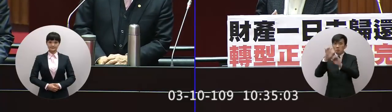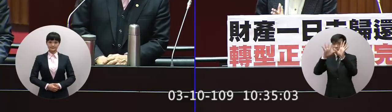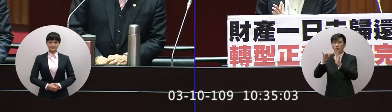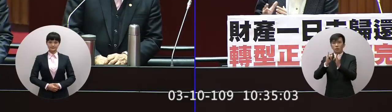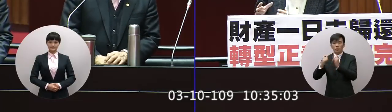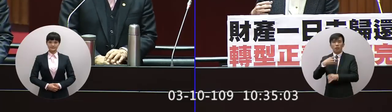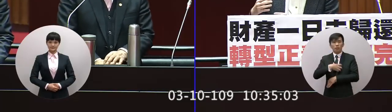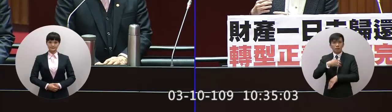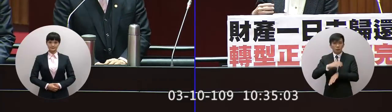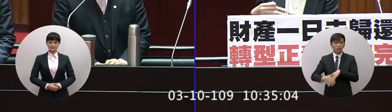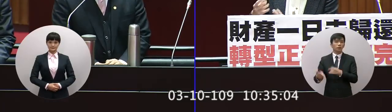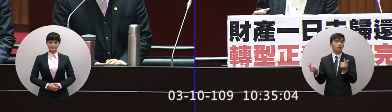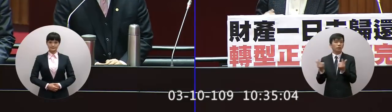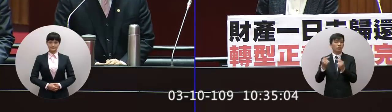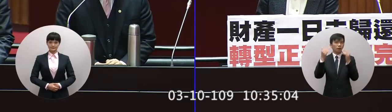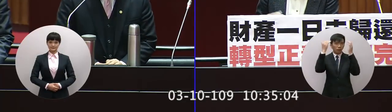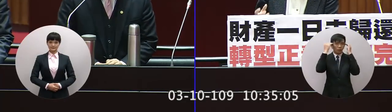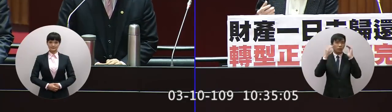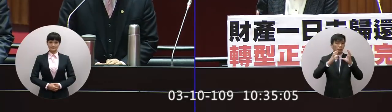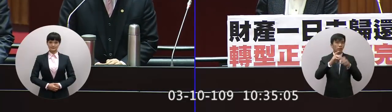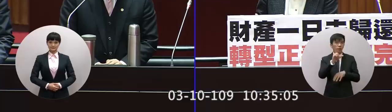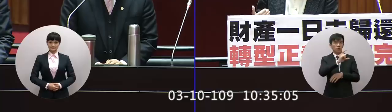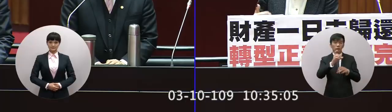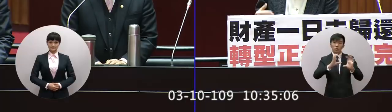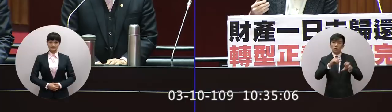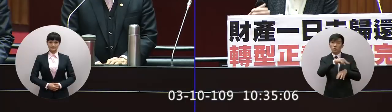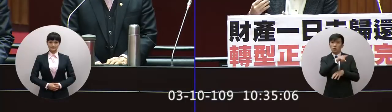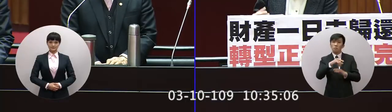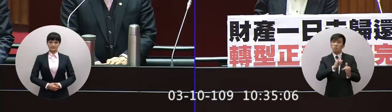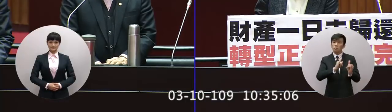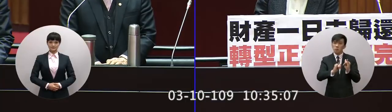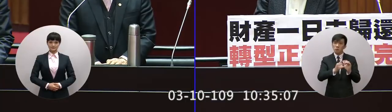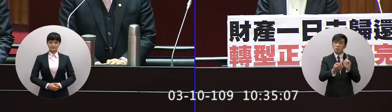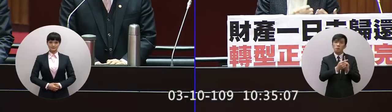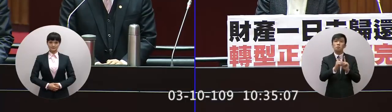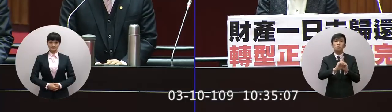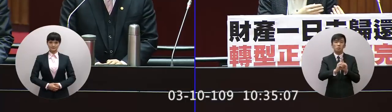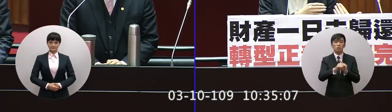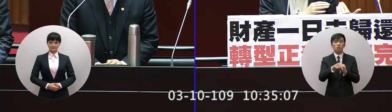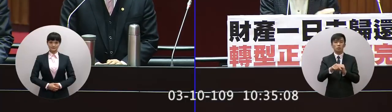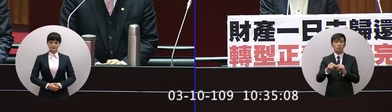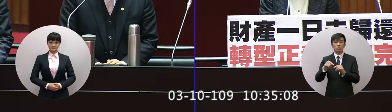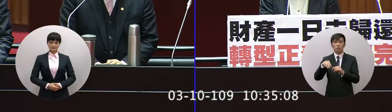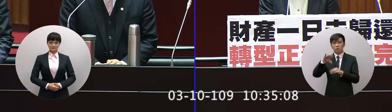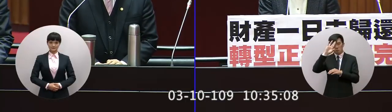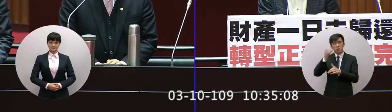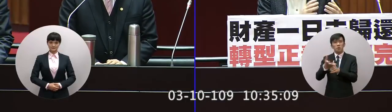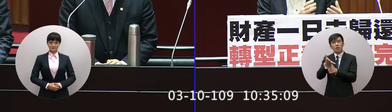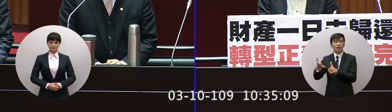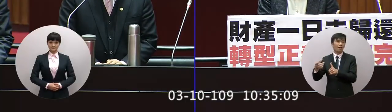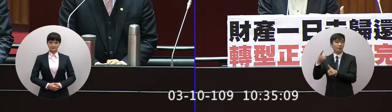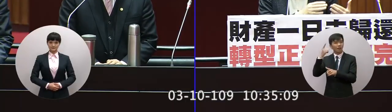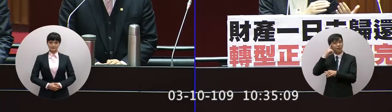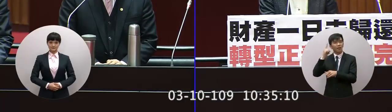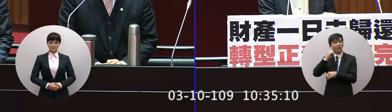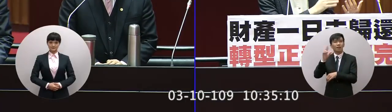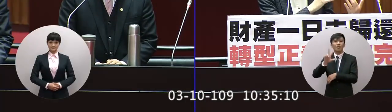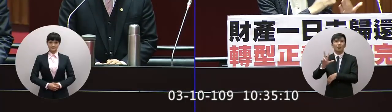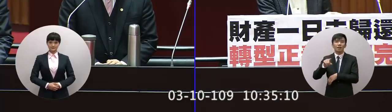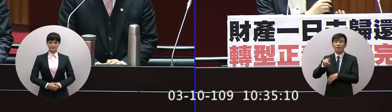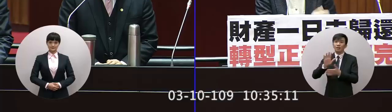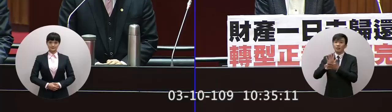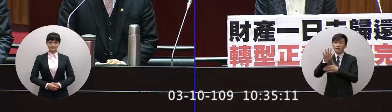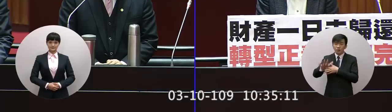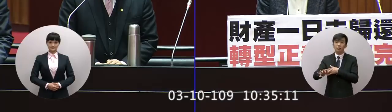实有一个很重要的状况，就是说因为他们当时的轻忽造成医疗体系崩溃，然后也缺乏跟民